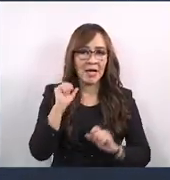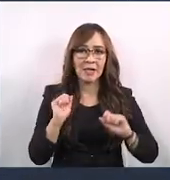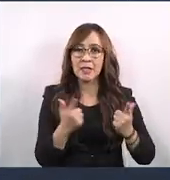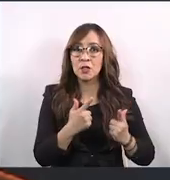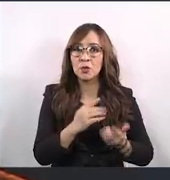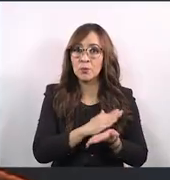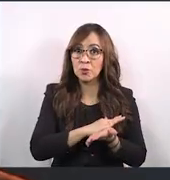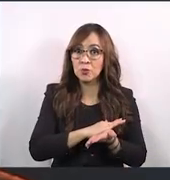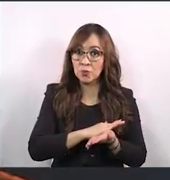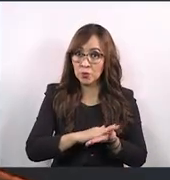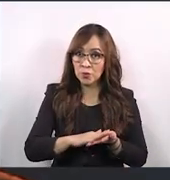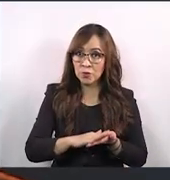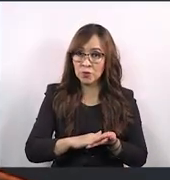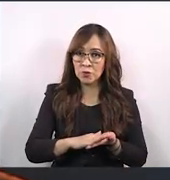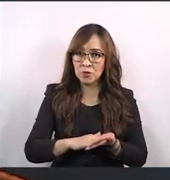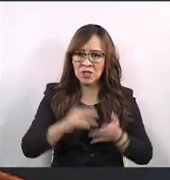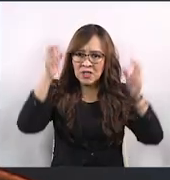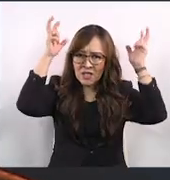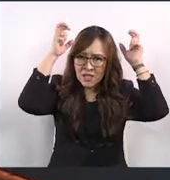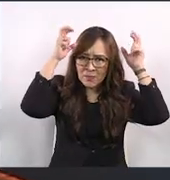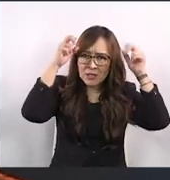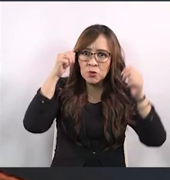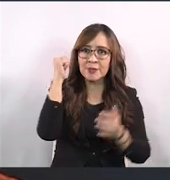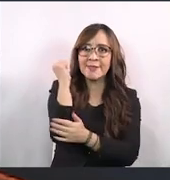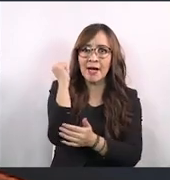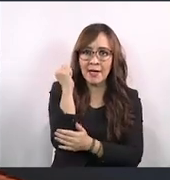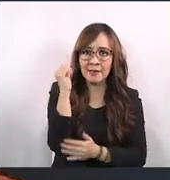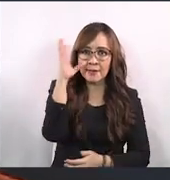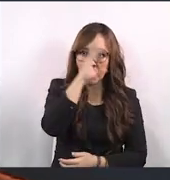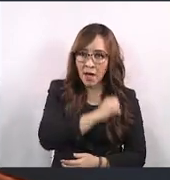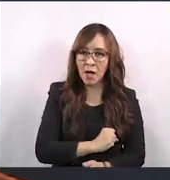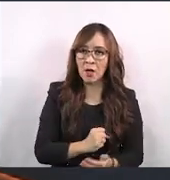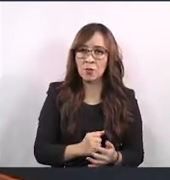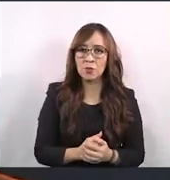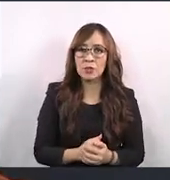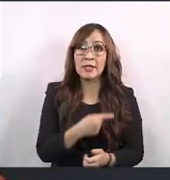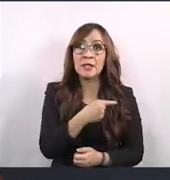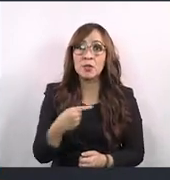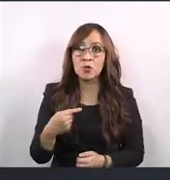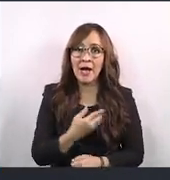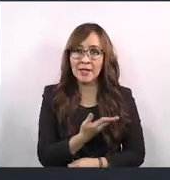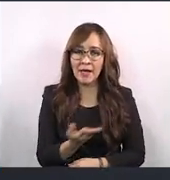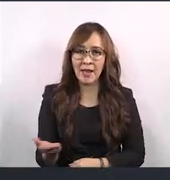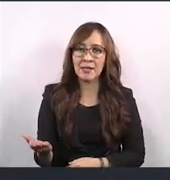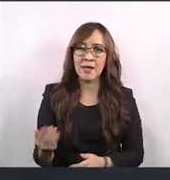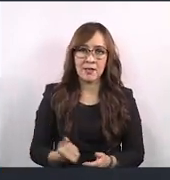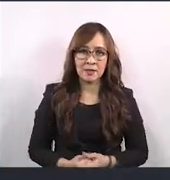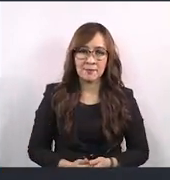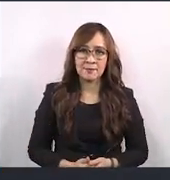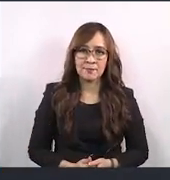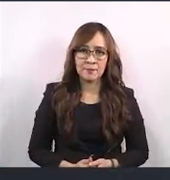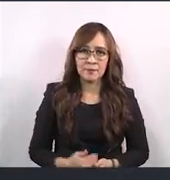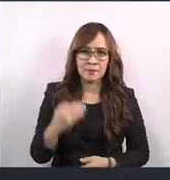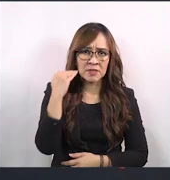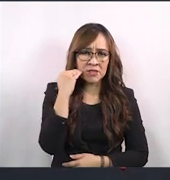uh iblis licik dia tahu persis kelemahan saudara Wow jaga diri adik-adik